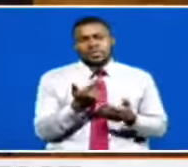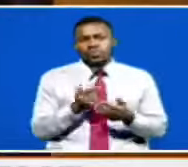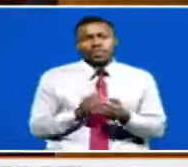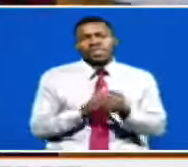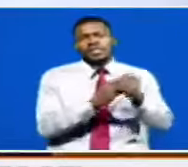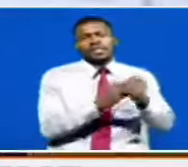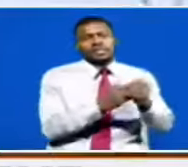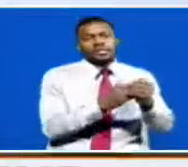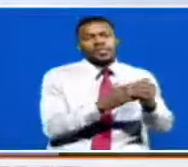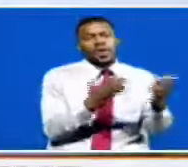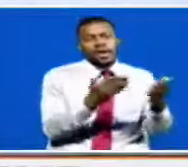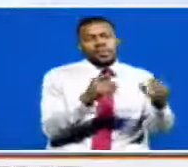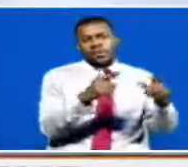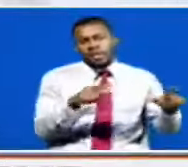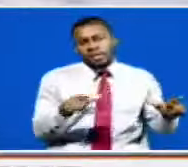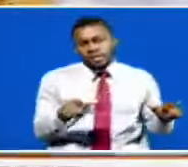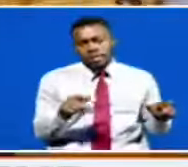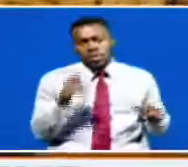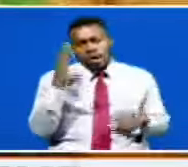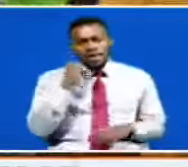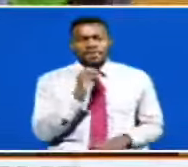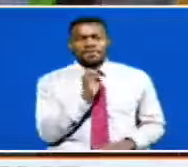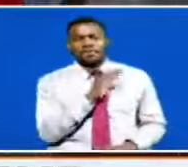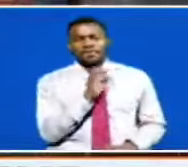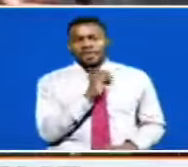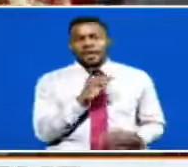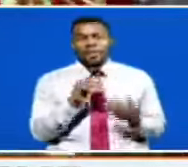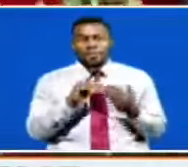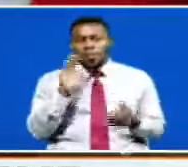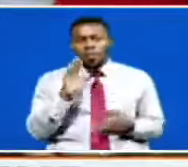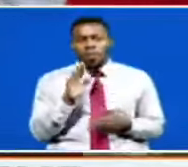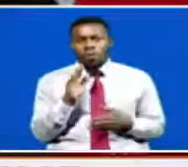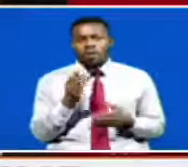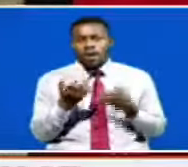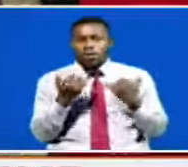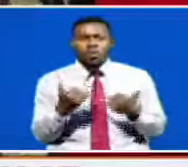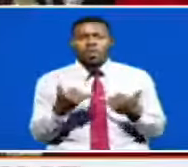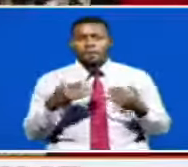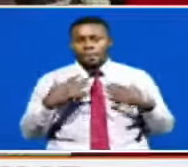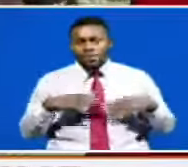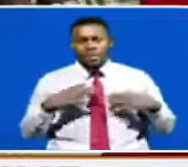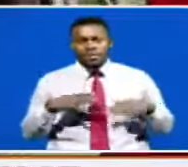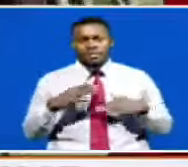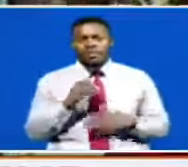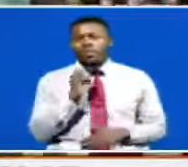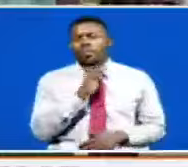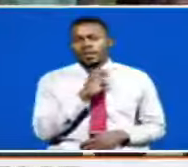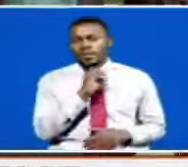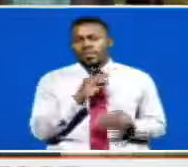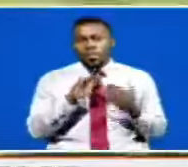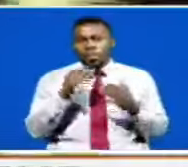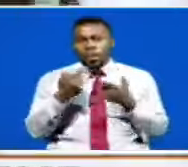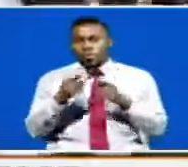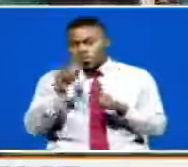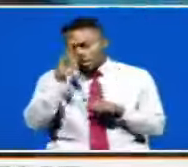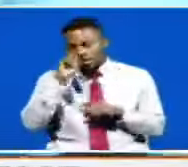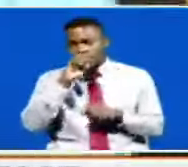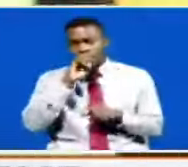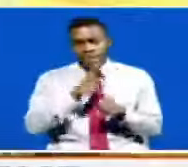eneo hili Chadrack Oluoch amedhibitisha kitendeka kwa visa hivyo viwili na kusema kuwa uchunguzi